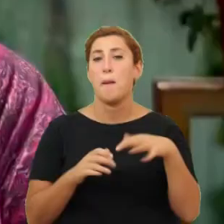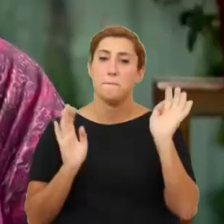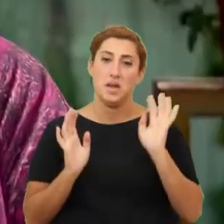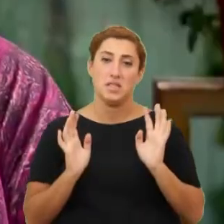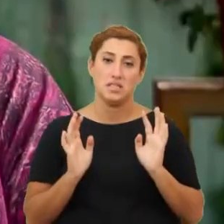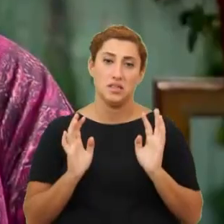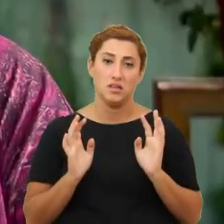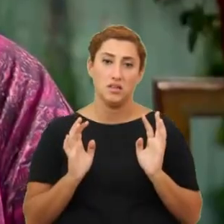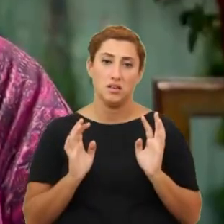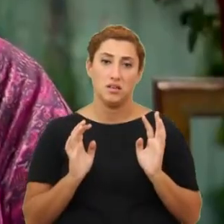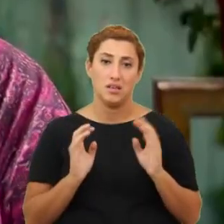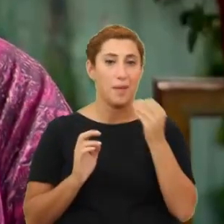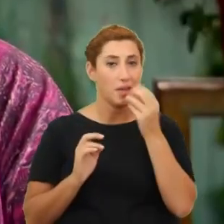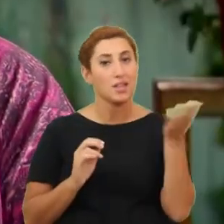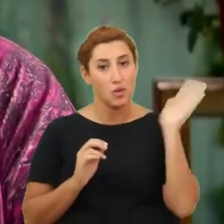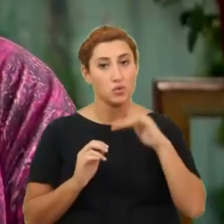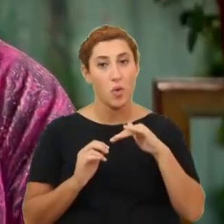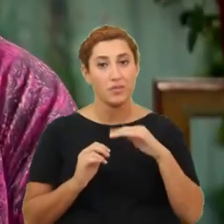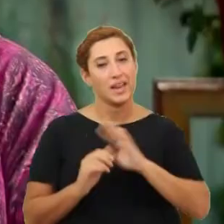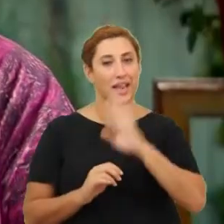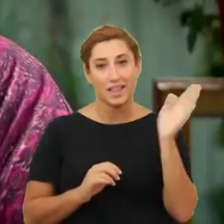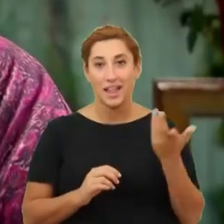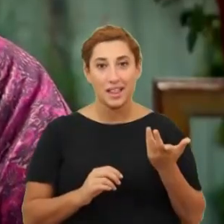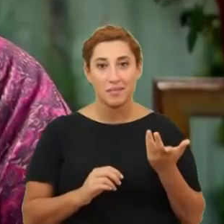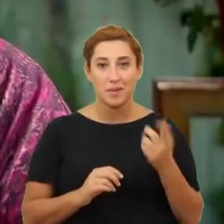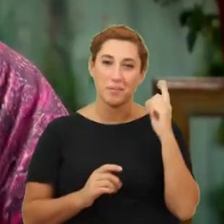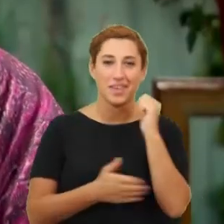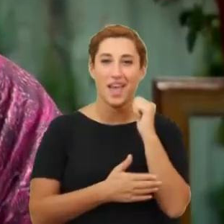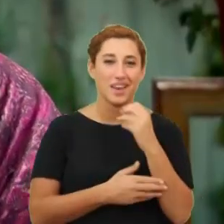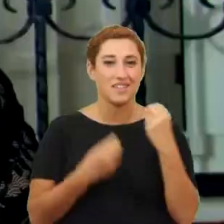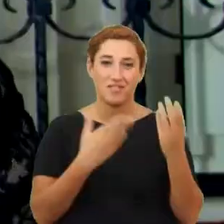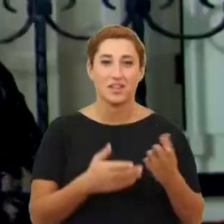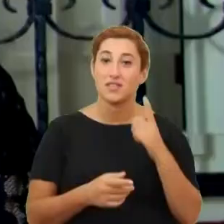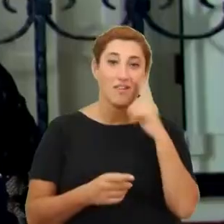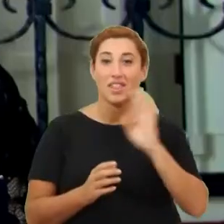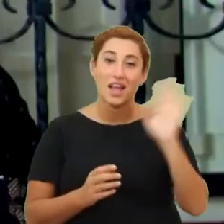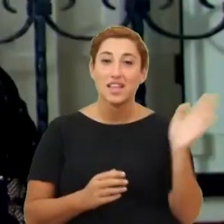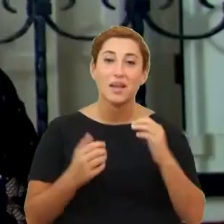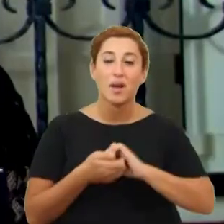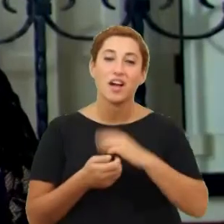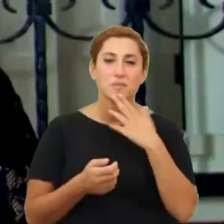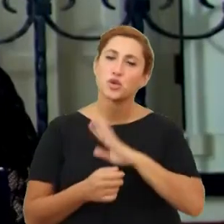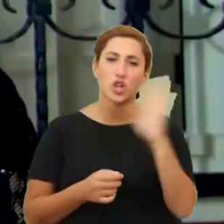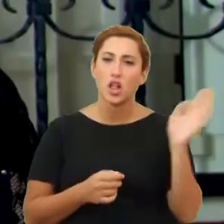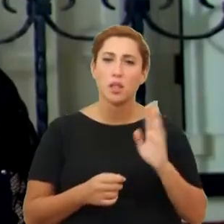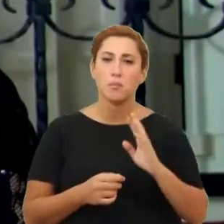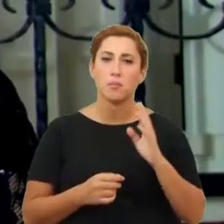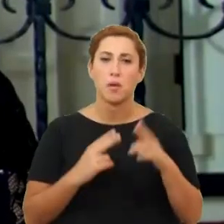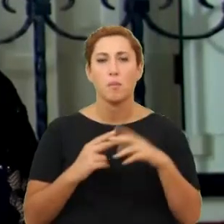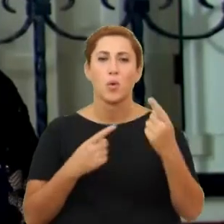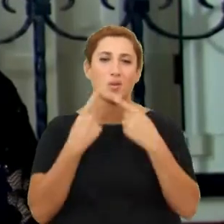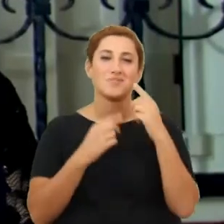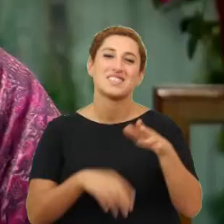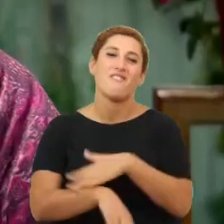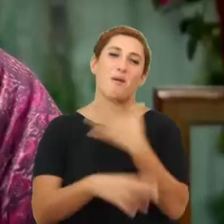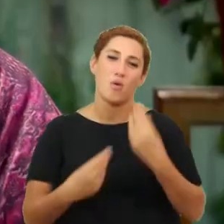yani. Yemekten sonra gidelim ha. Bir yardımımız olur. Vallahi gidelim kankacığım kız. Gidelim oradan gidelim, şimdi düzeltelim. Bir